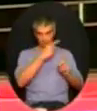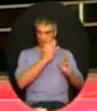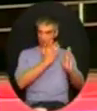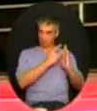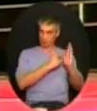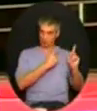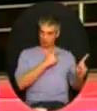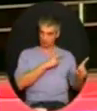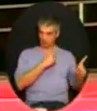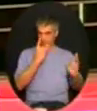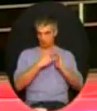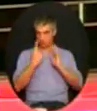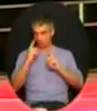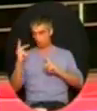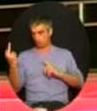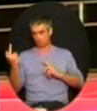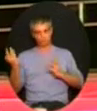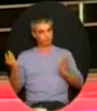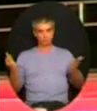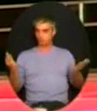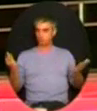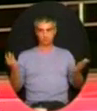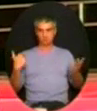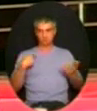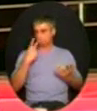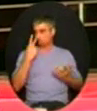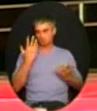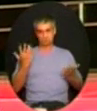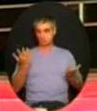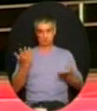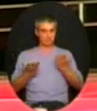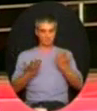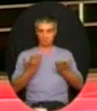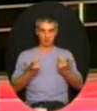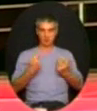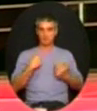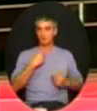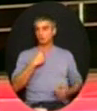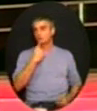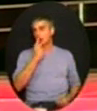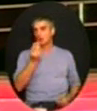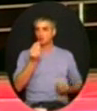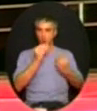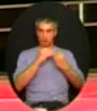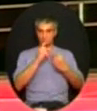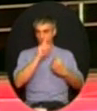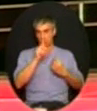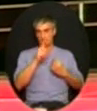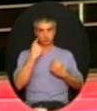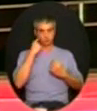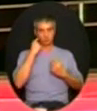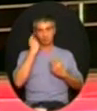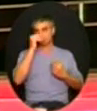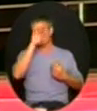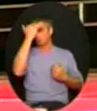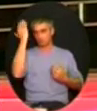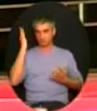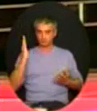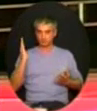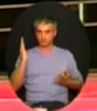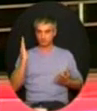ודין אחד לנתניהו. זה, אני לא רואה פה הבדל. וגם אני רוצה להגיד לך עוד משהו, ואולי זה יישמע מרחיק לכת.